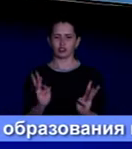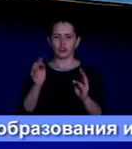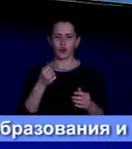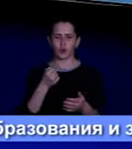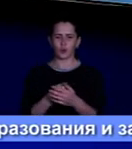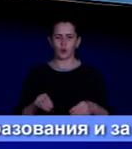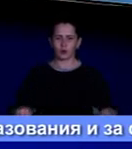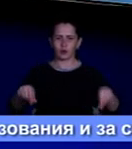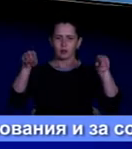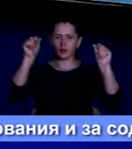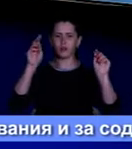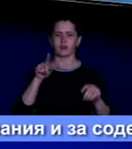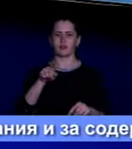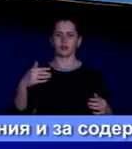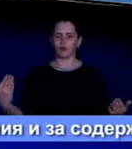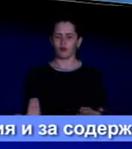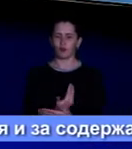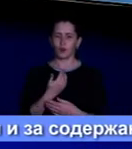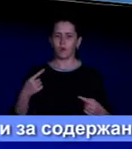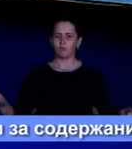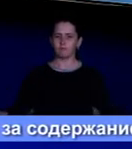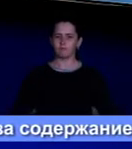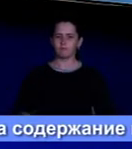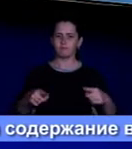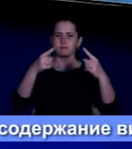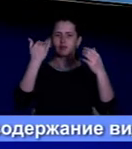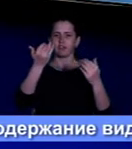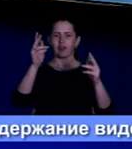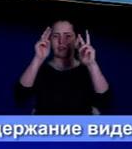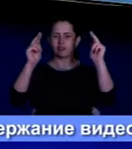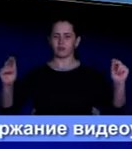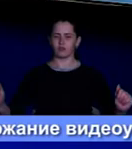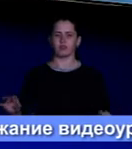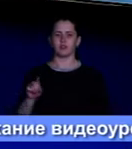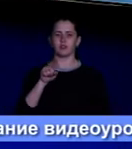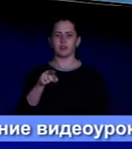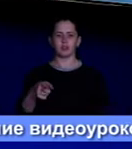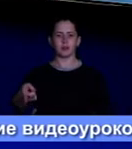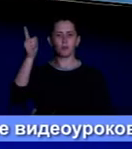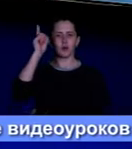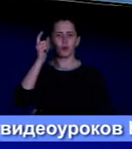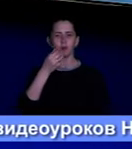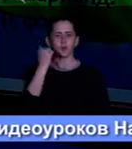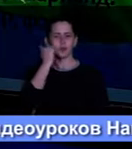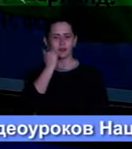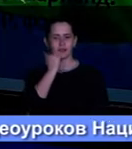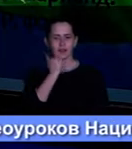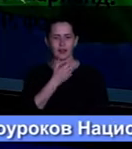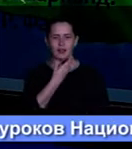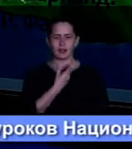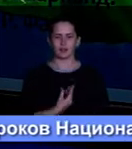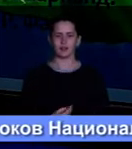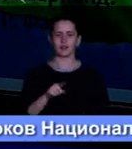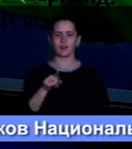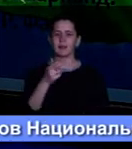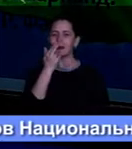дотла. Только вновь поднимались твои купола. Ты премудрый старик, ты